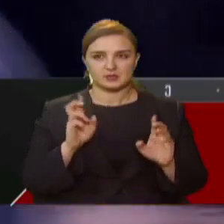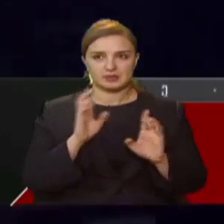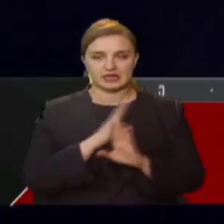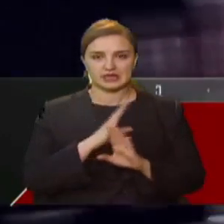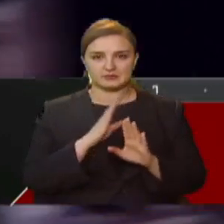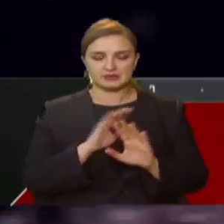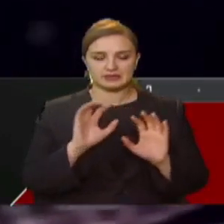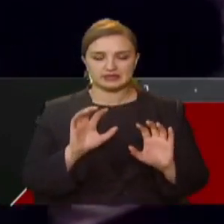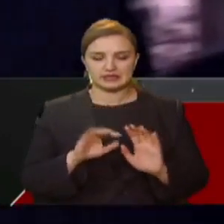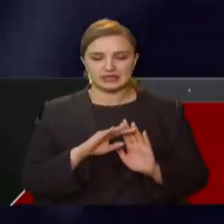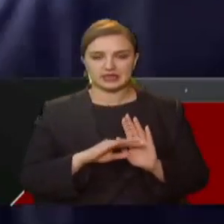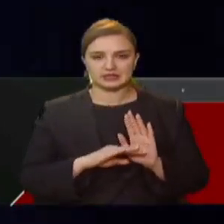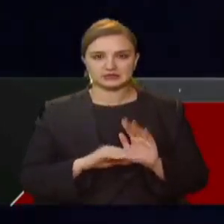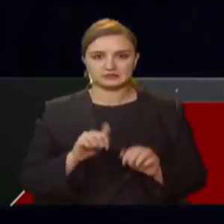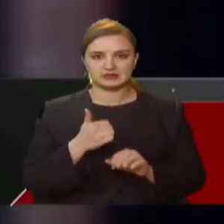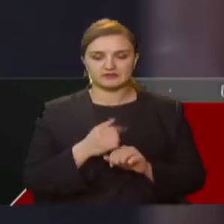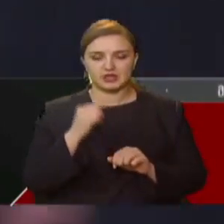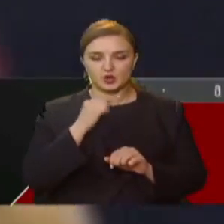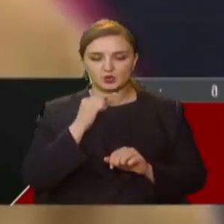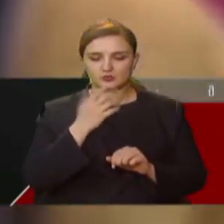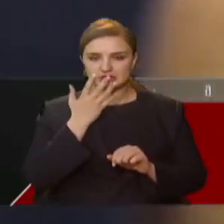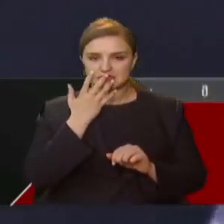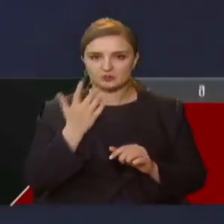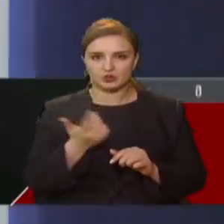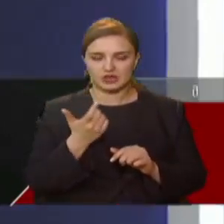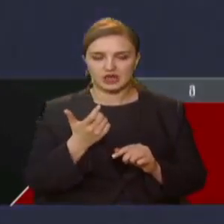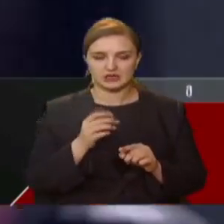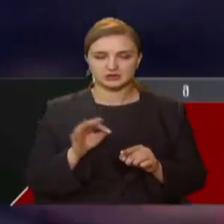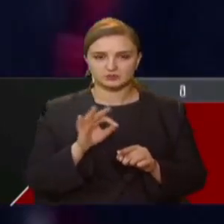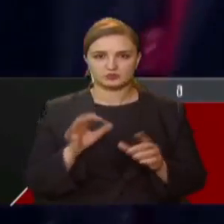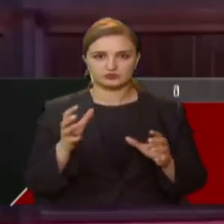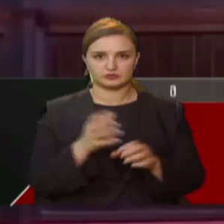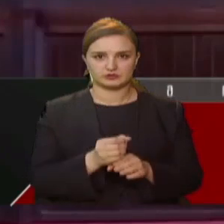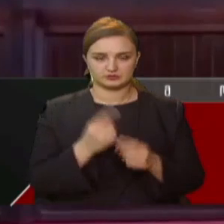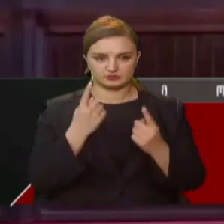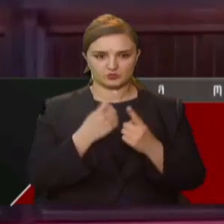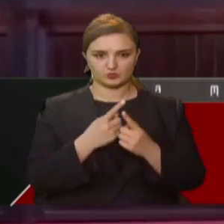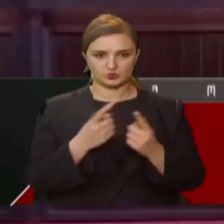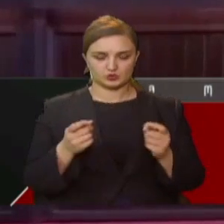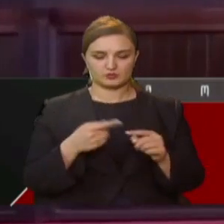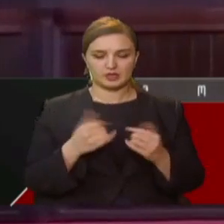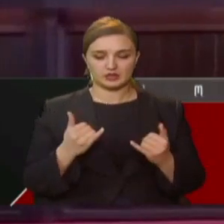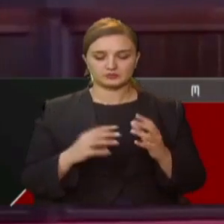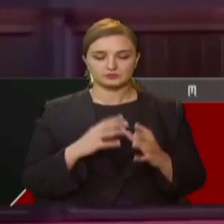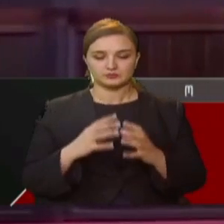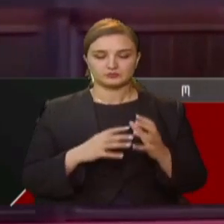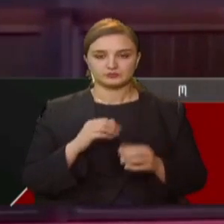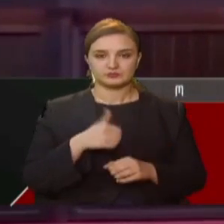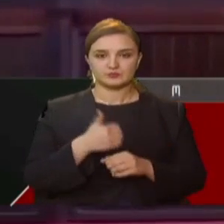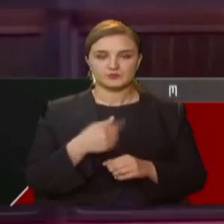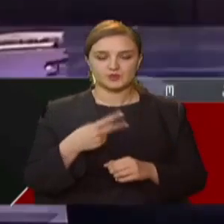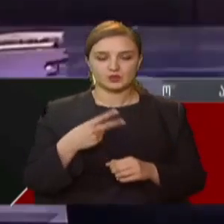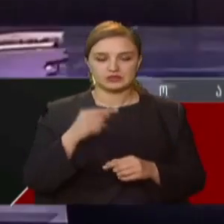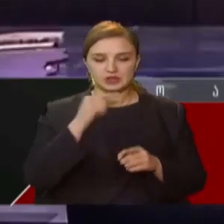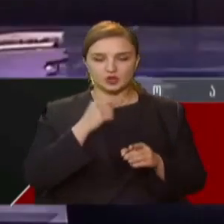da deklaratsia tsamqvan ekonomikebs satpuri gazebis emisiis shemtsirebisken moutsodebs. Amjamad msoplios tsamqvani 20